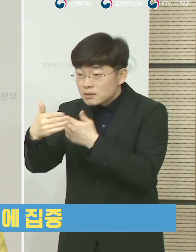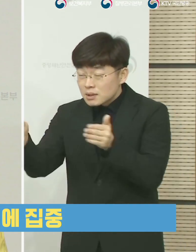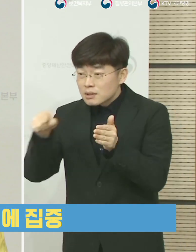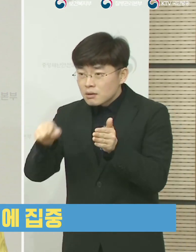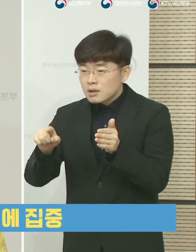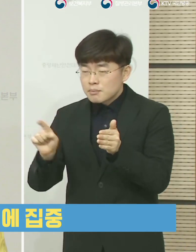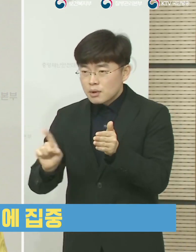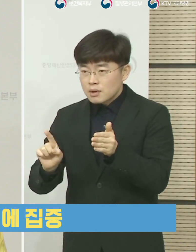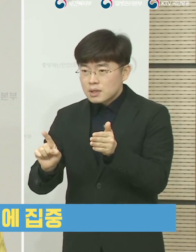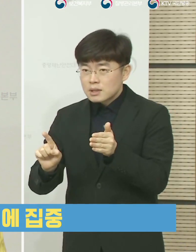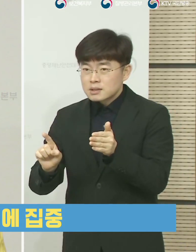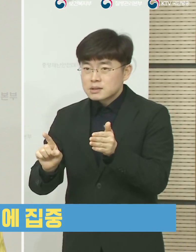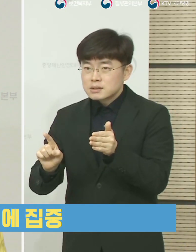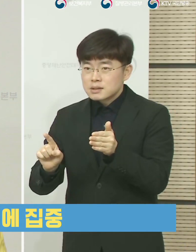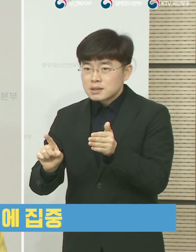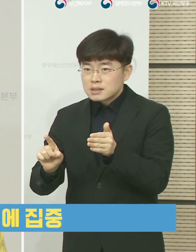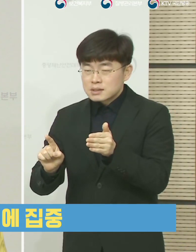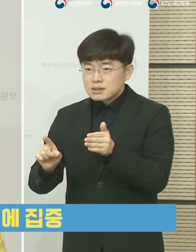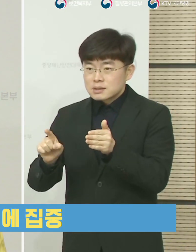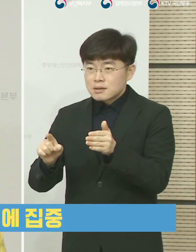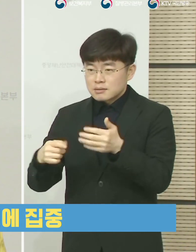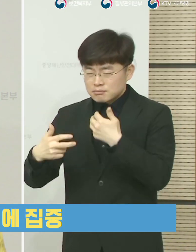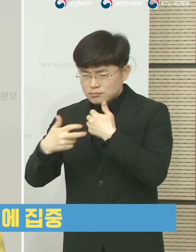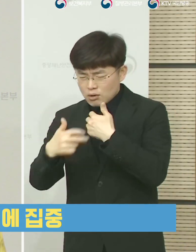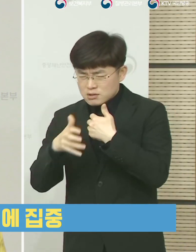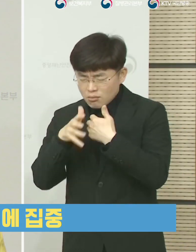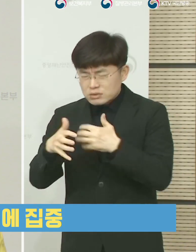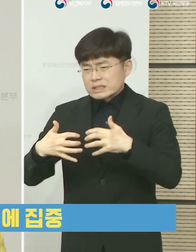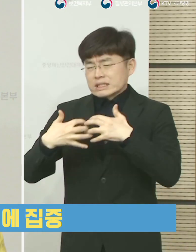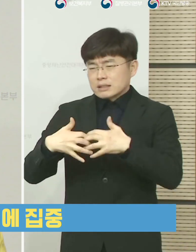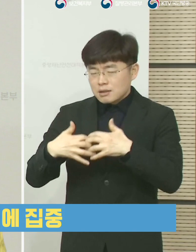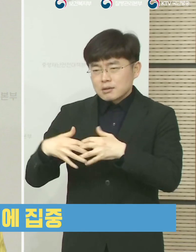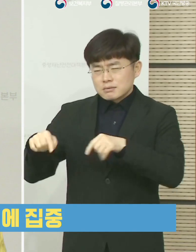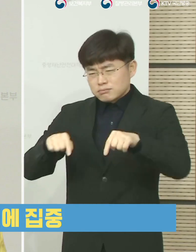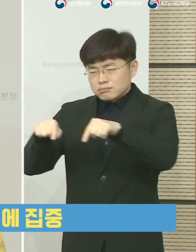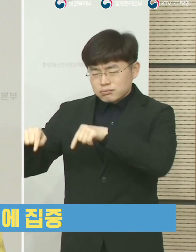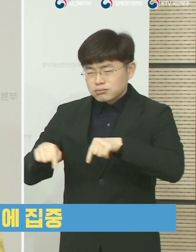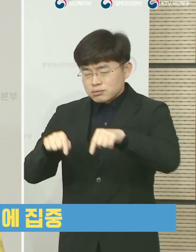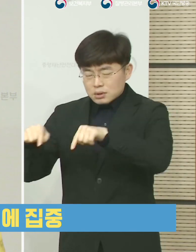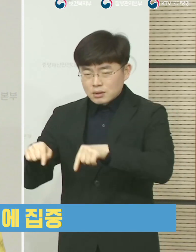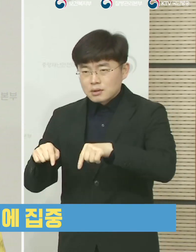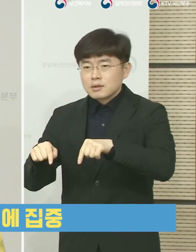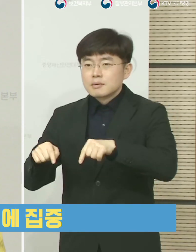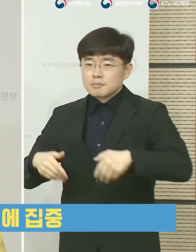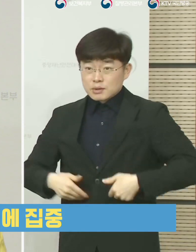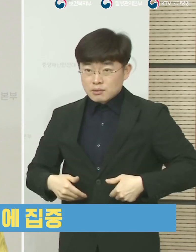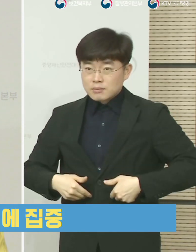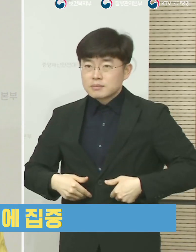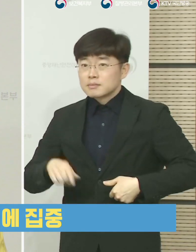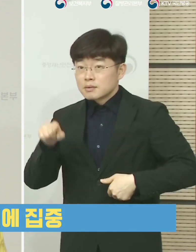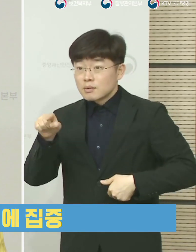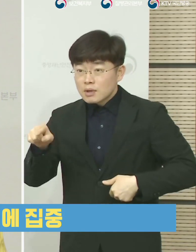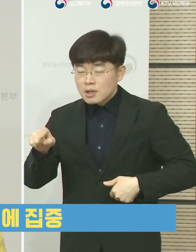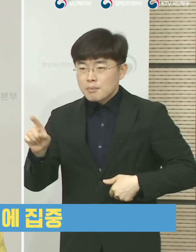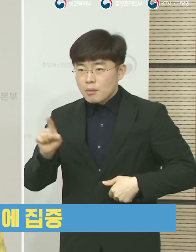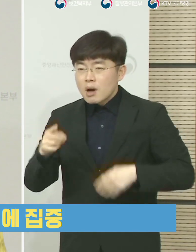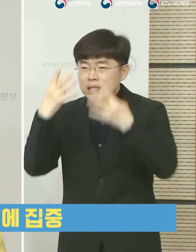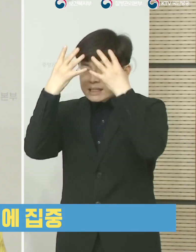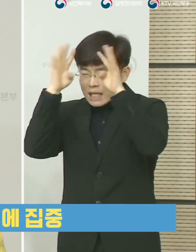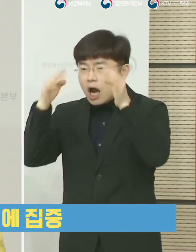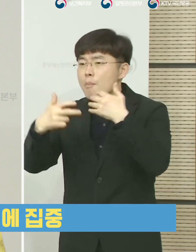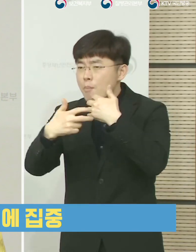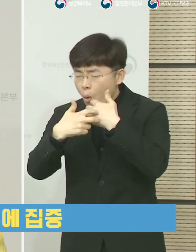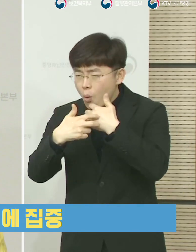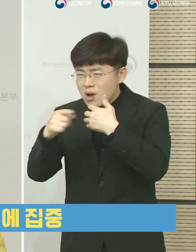고도의 의료적인 어떤 치료 부분이 같이 이제 동반돼야 되기 때문에 대부분 상급